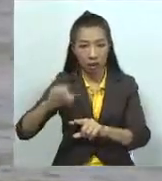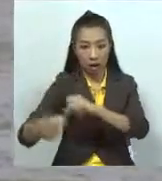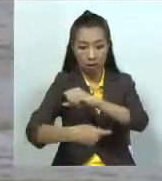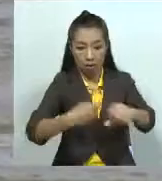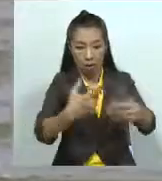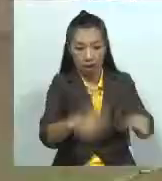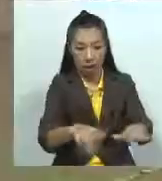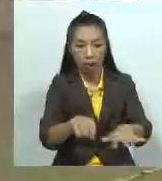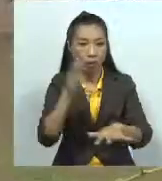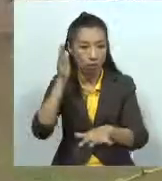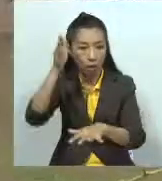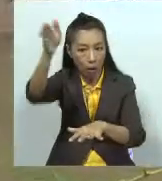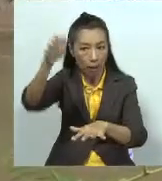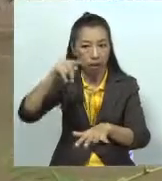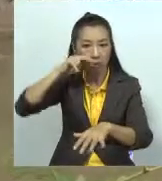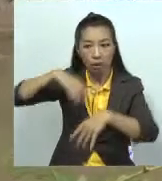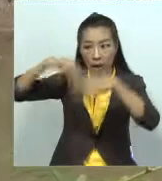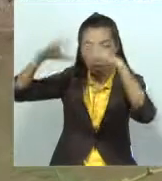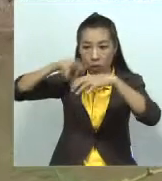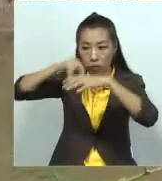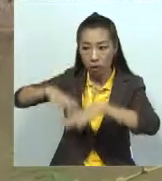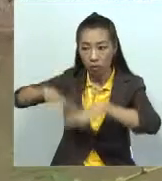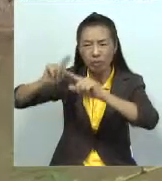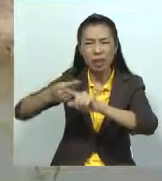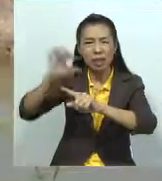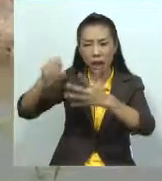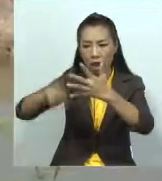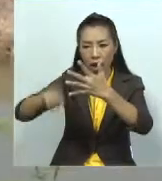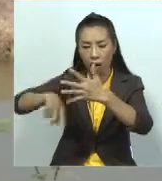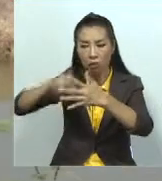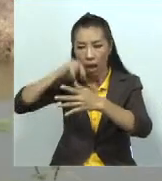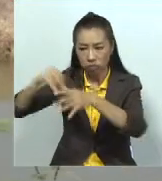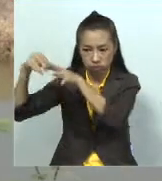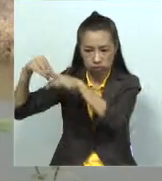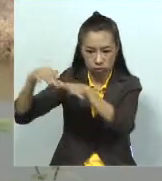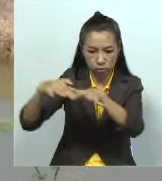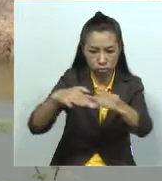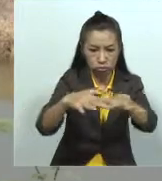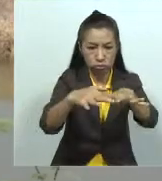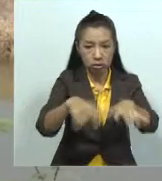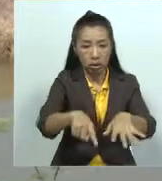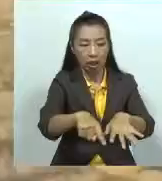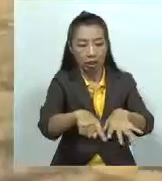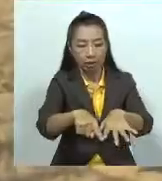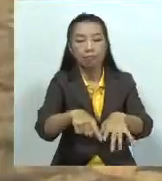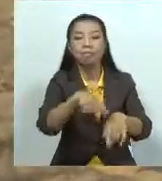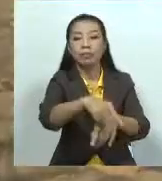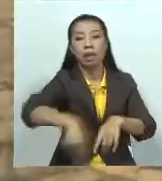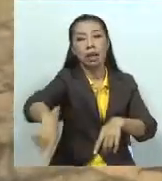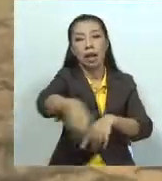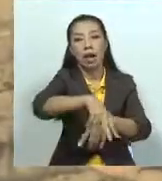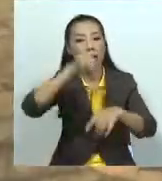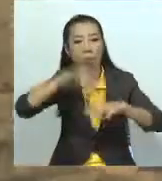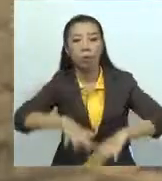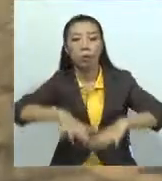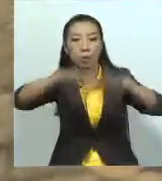ชะลอน้ำรองรับน้ำหลากในช่วงปลายเดือนกันยายนช่วยบรรเทาอุทกภัยในพื้นที่ลุ่มเจ้าพระยาโดยปีนี้ด